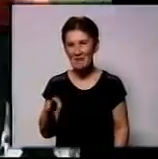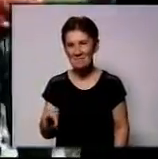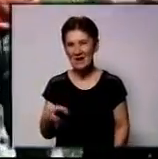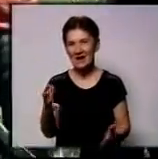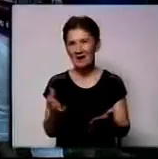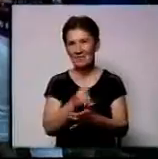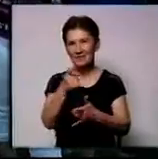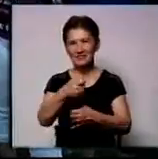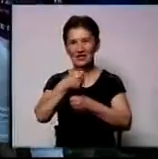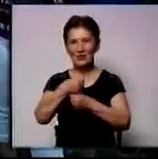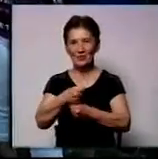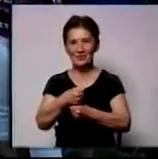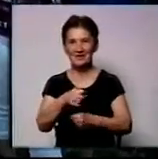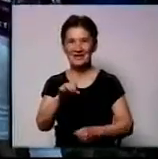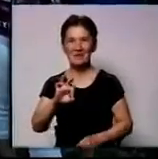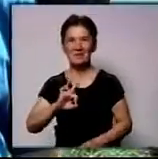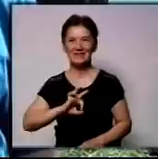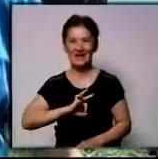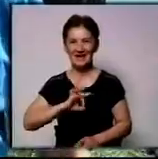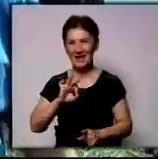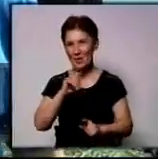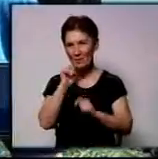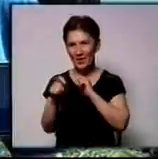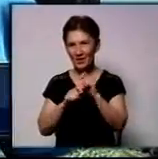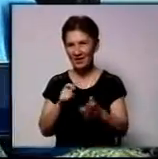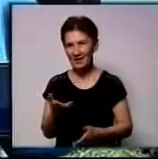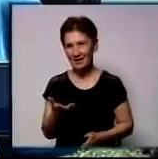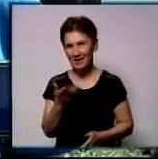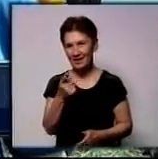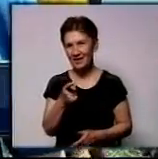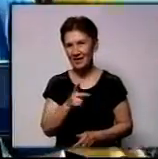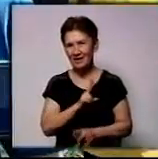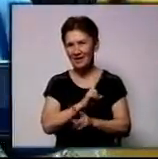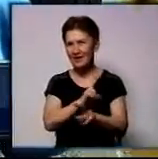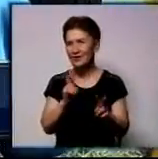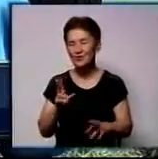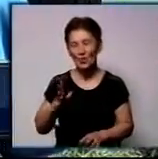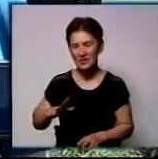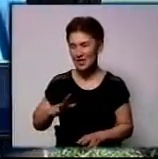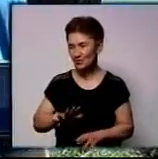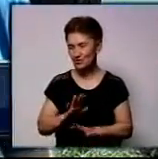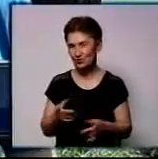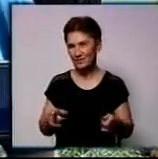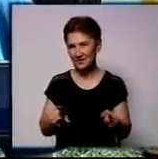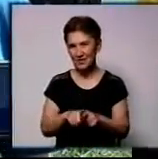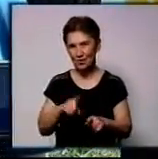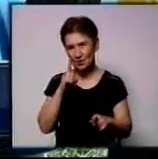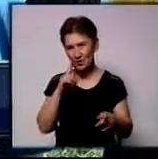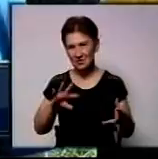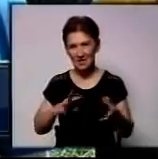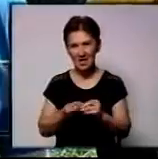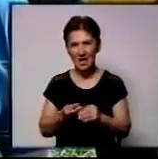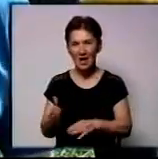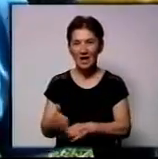медаль та знаряддя для риболовлі у подарунок. Ніхто не очікував такого результату, тому що риба не